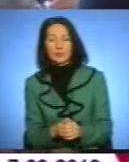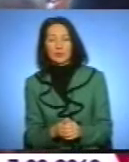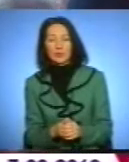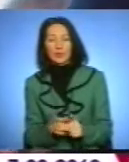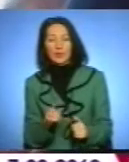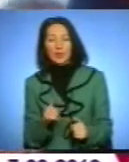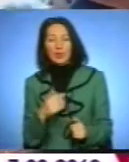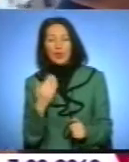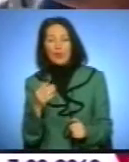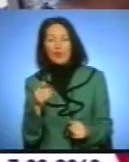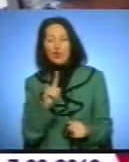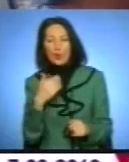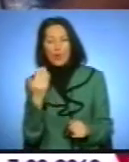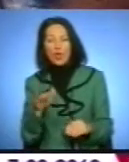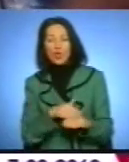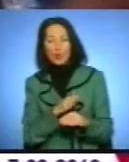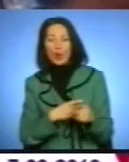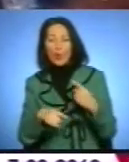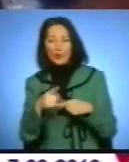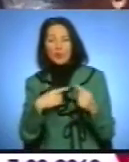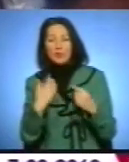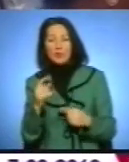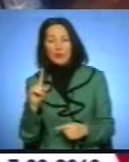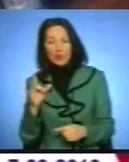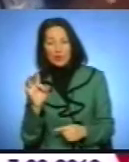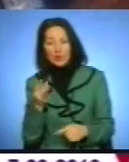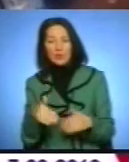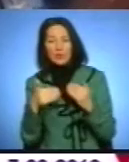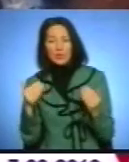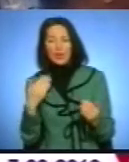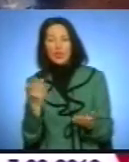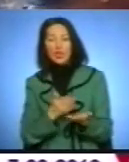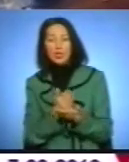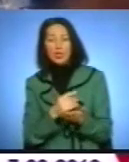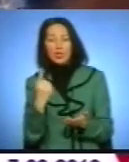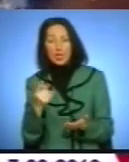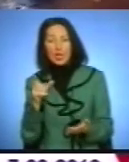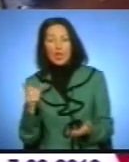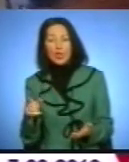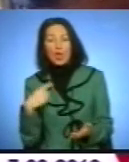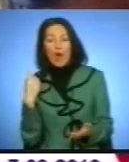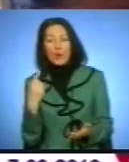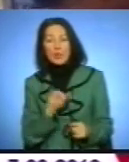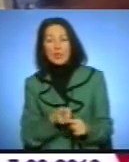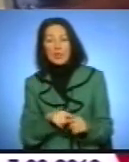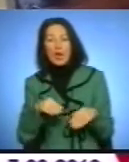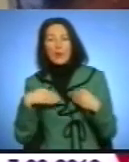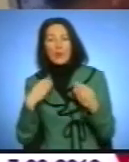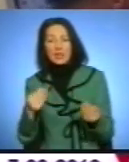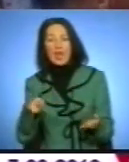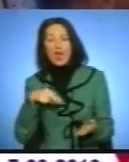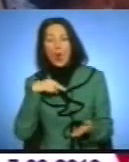поверталися вам з корицею, бо ви заслужили. Єдина людина в області, яка приділяє